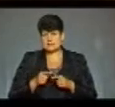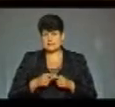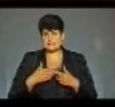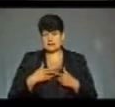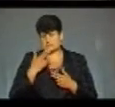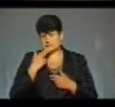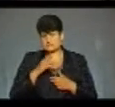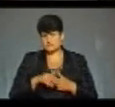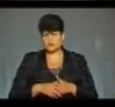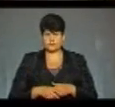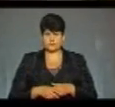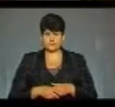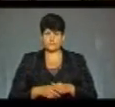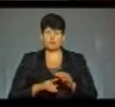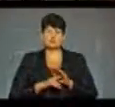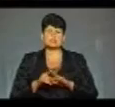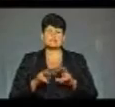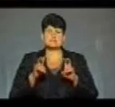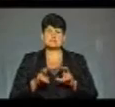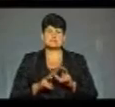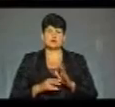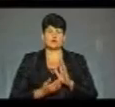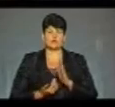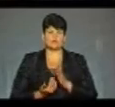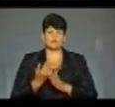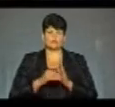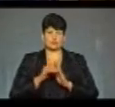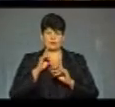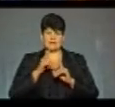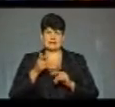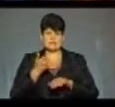звичні речі. Починають засідання нового парламенту з гімну.